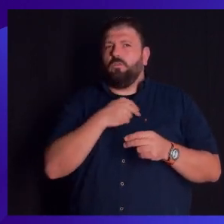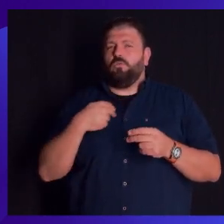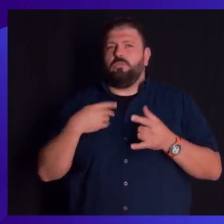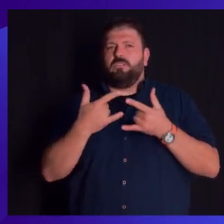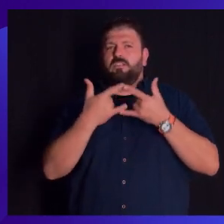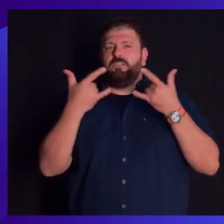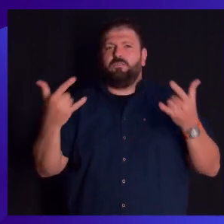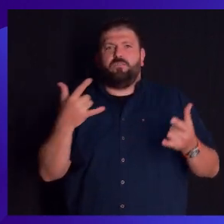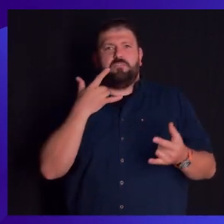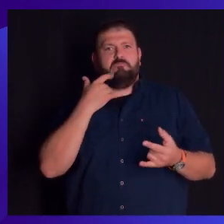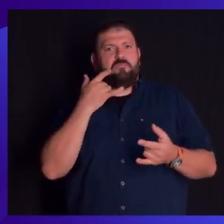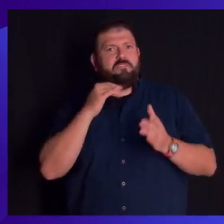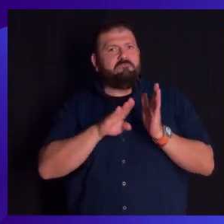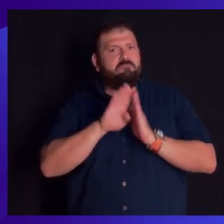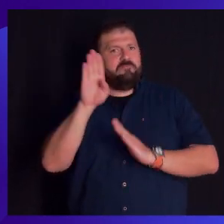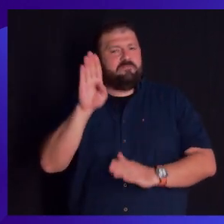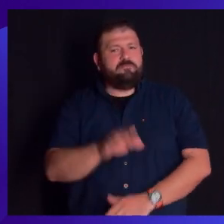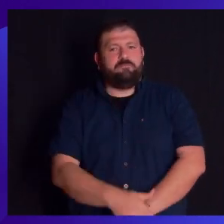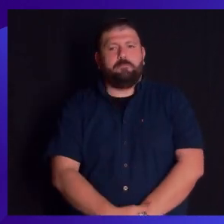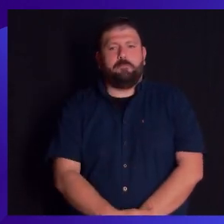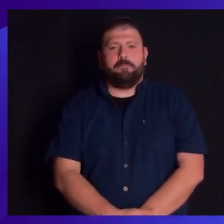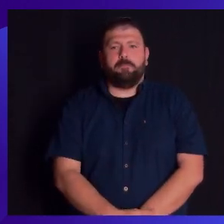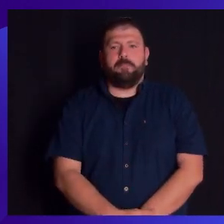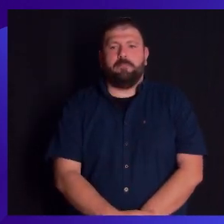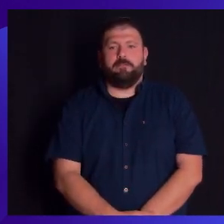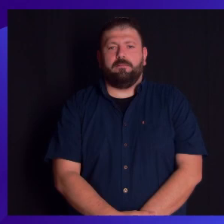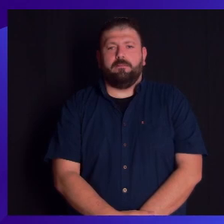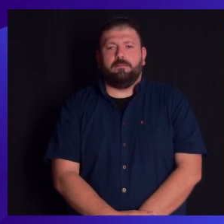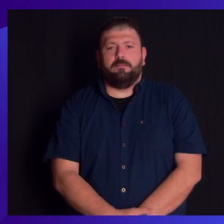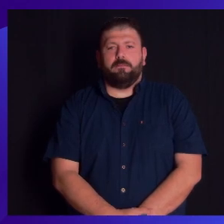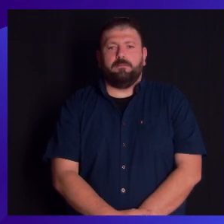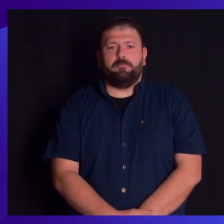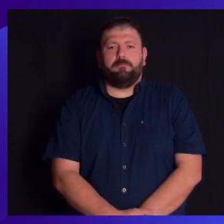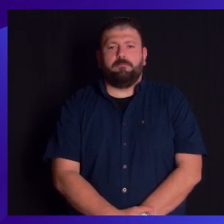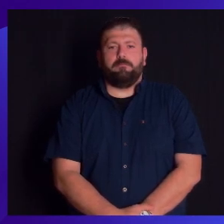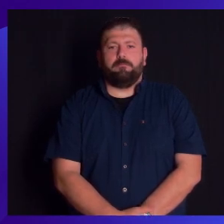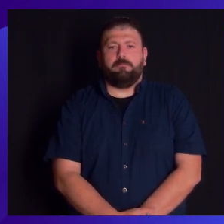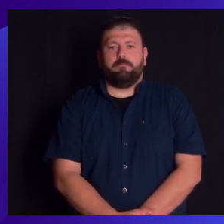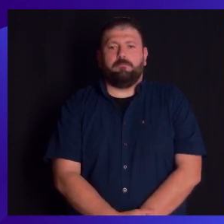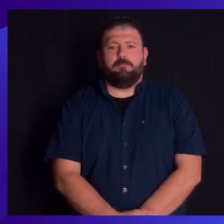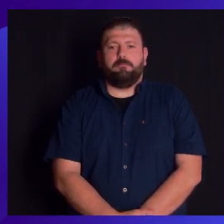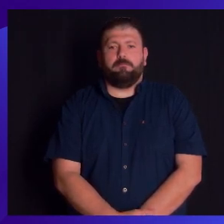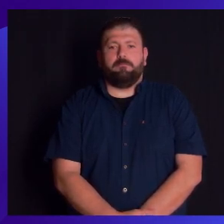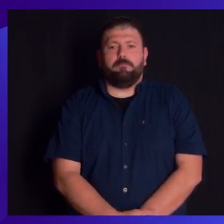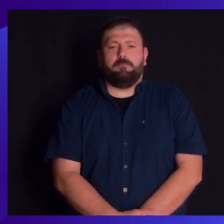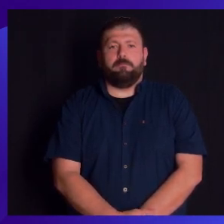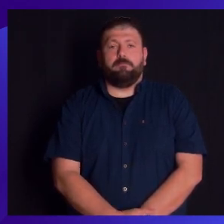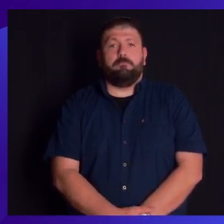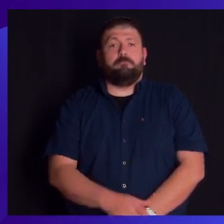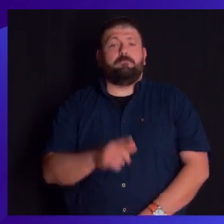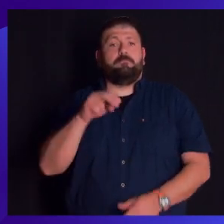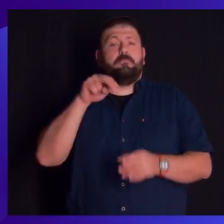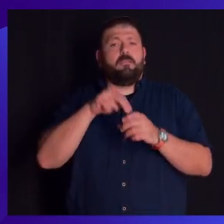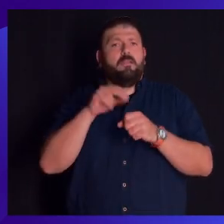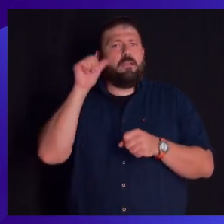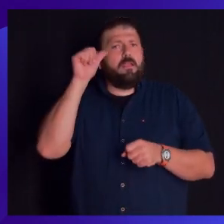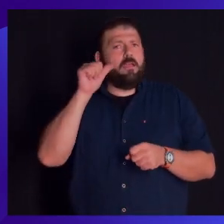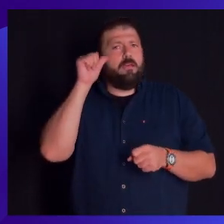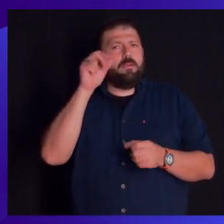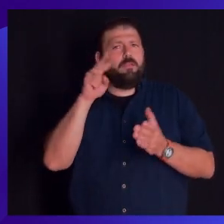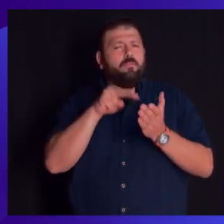started our Я very начала апрель lovely history with 2019 our года achievements. золотом премьер. In